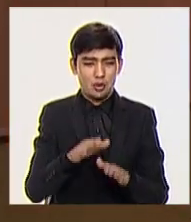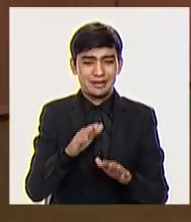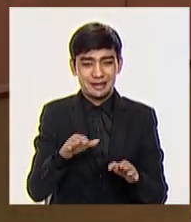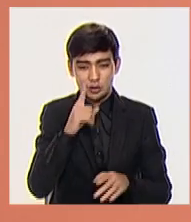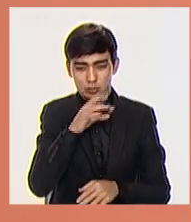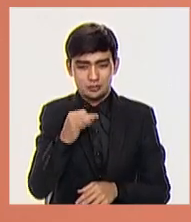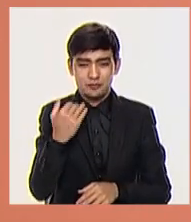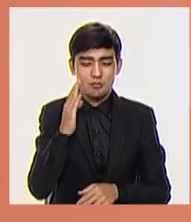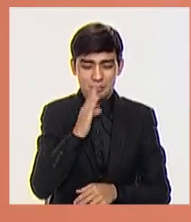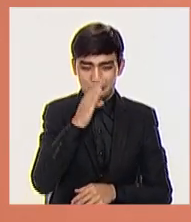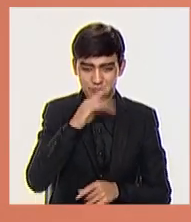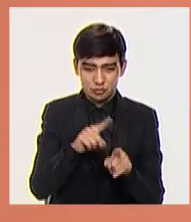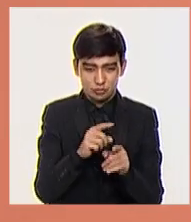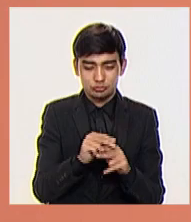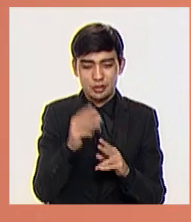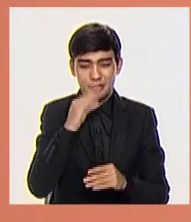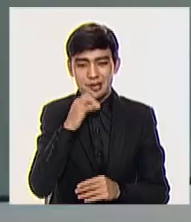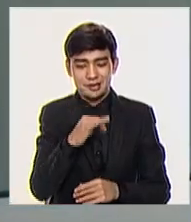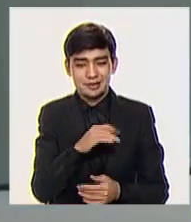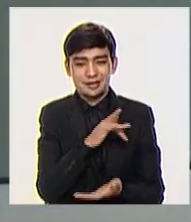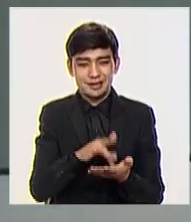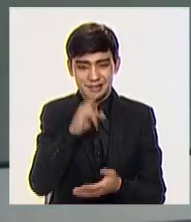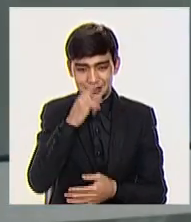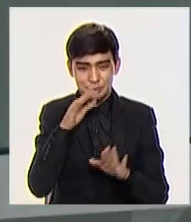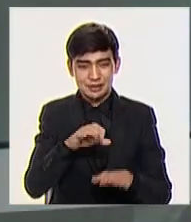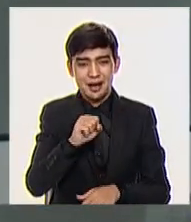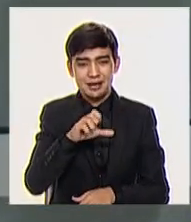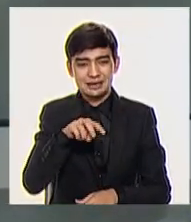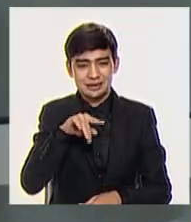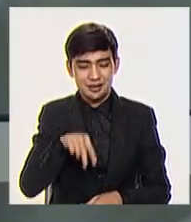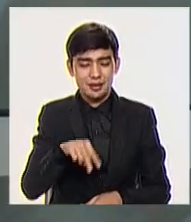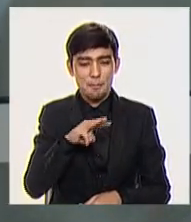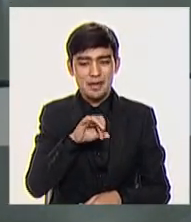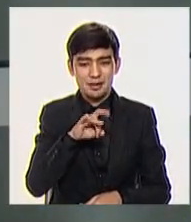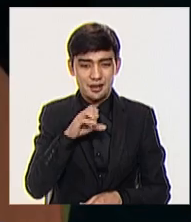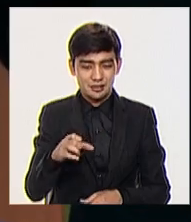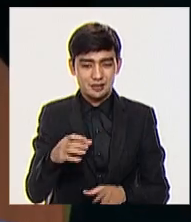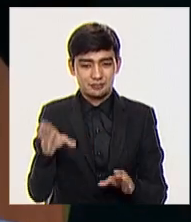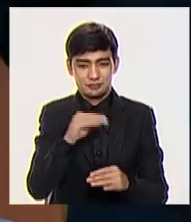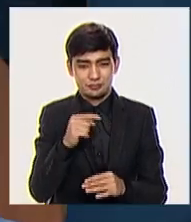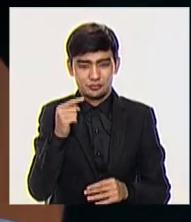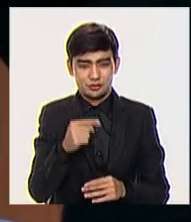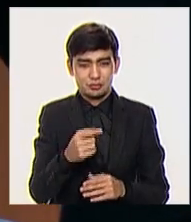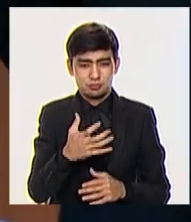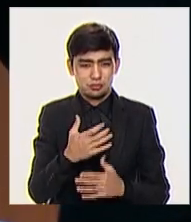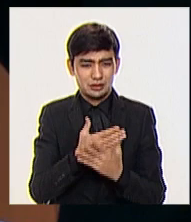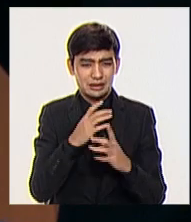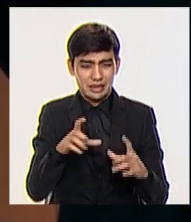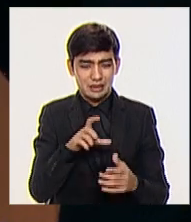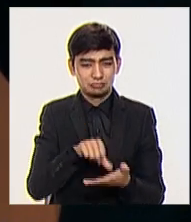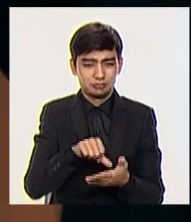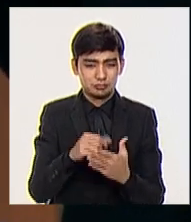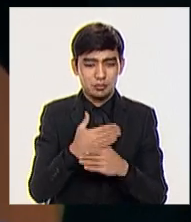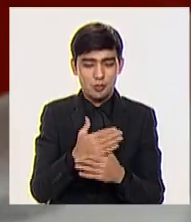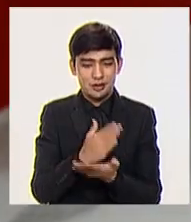их родители. И сообщил, что по Казахстану в центрах «Асыл Мирас» коррекцию проходит около 1500 детей. Мамы и